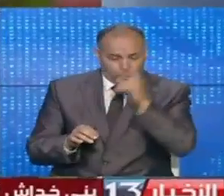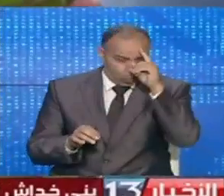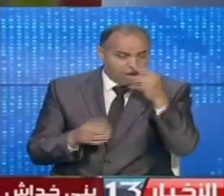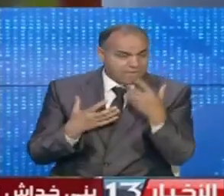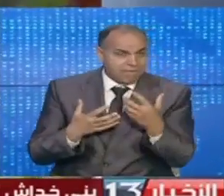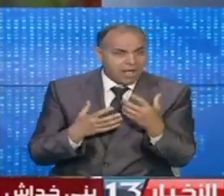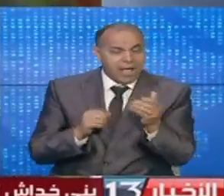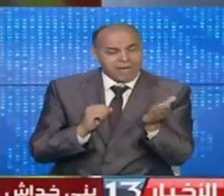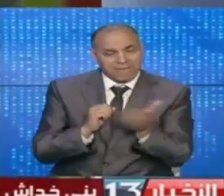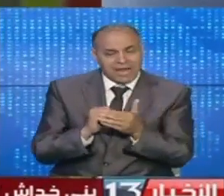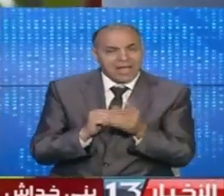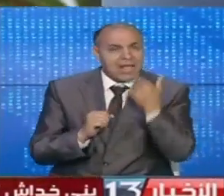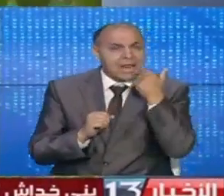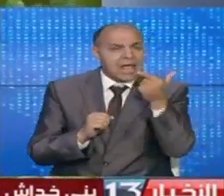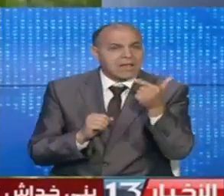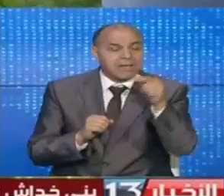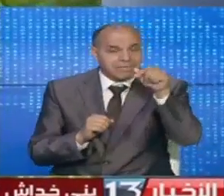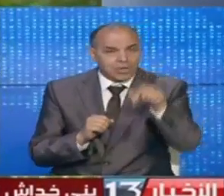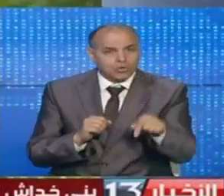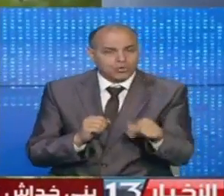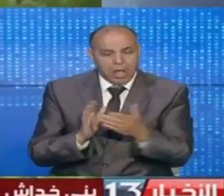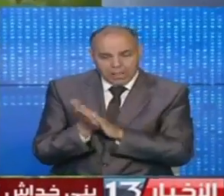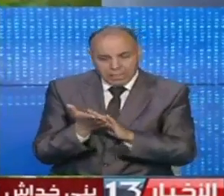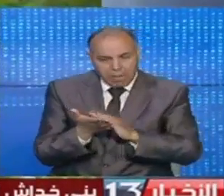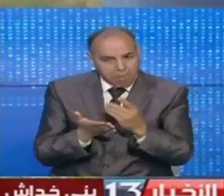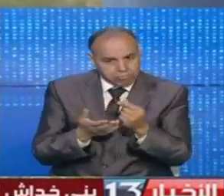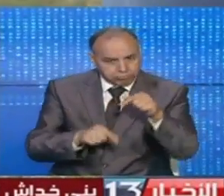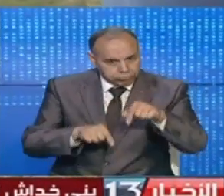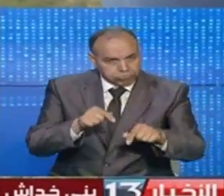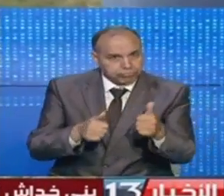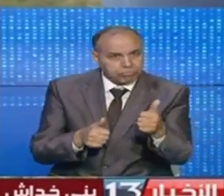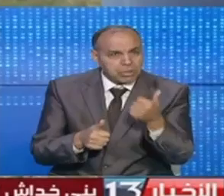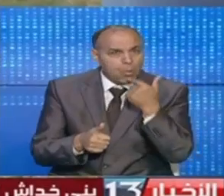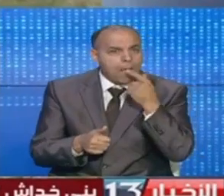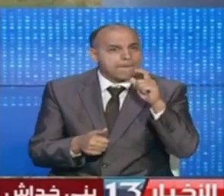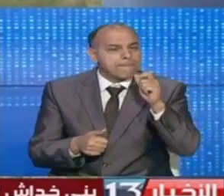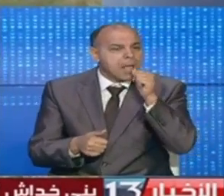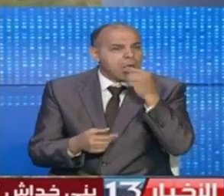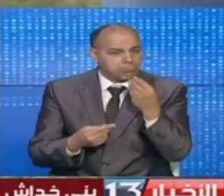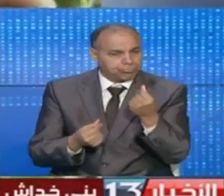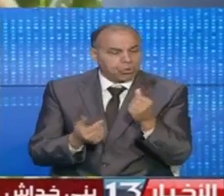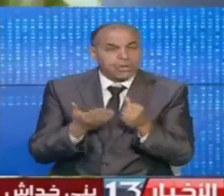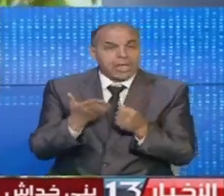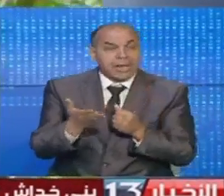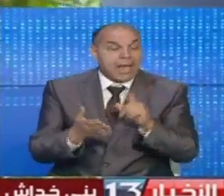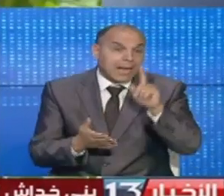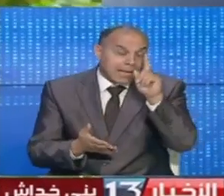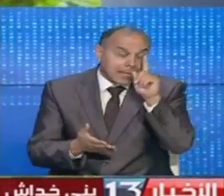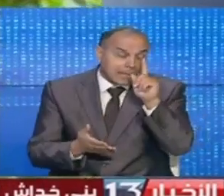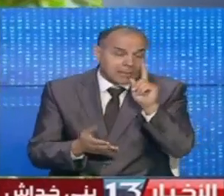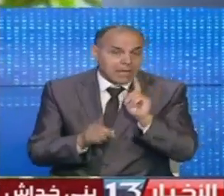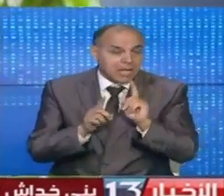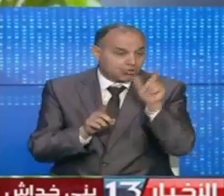القطاع الفلاحي جاء نتيجة ما وجده من تربة صالحة للغراسة ومياه ري مميزة، لكن في